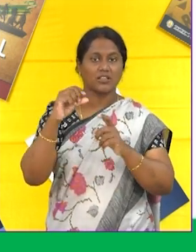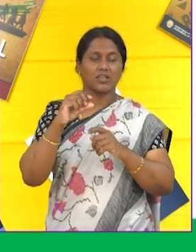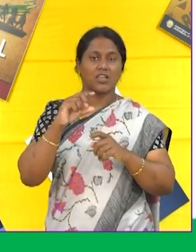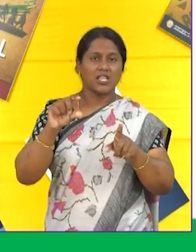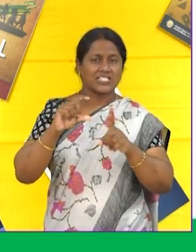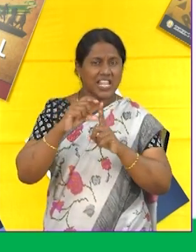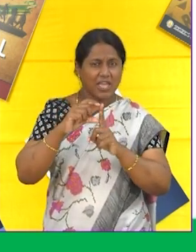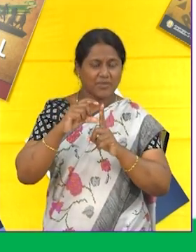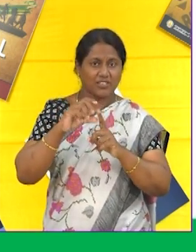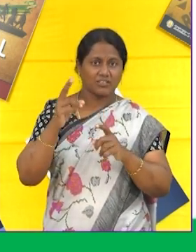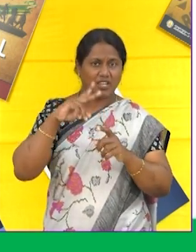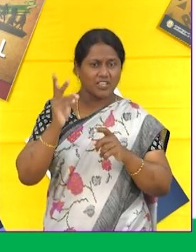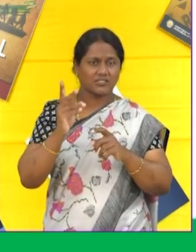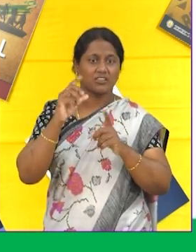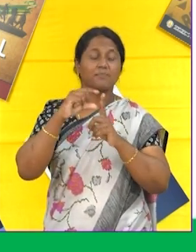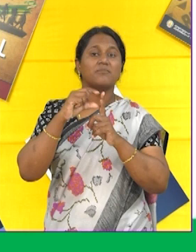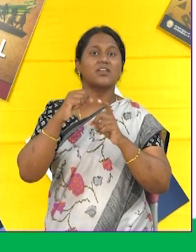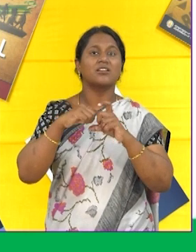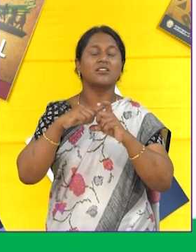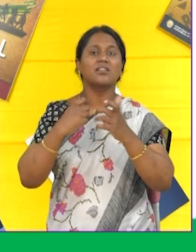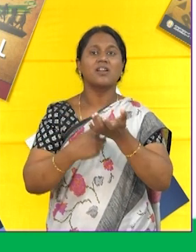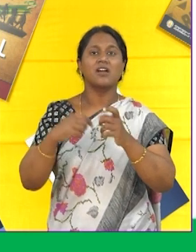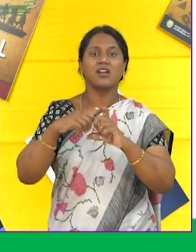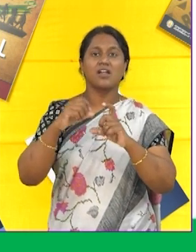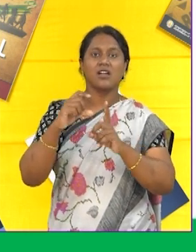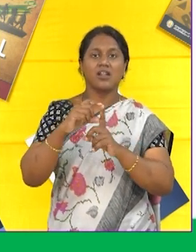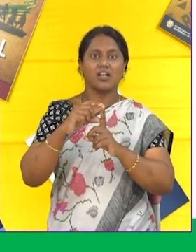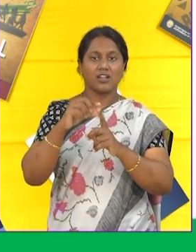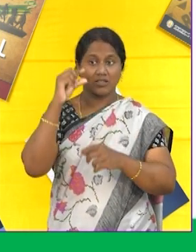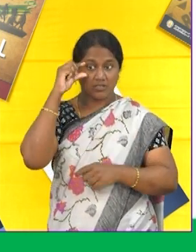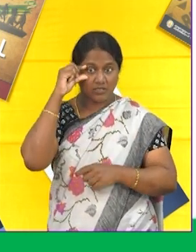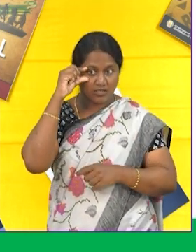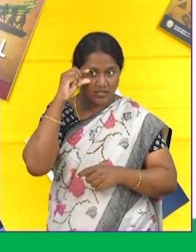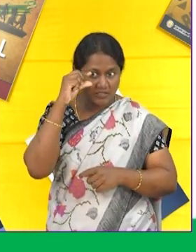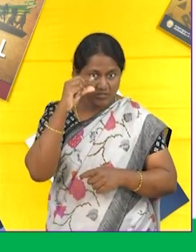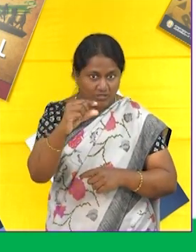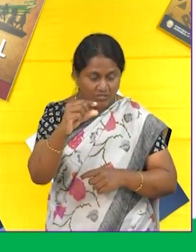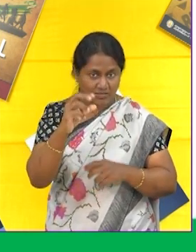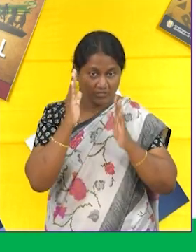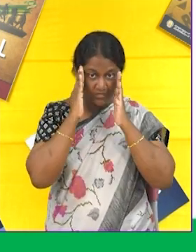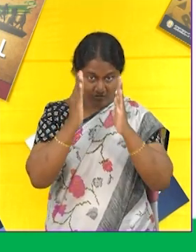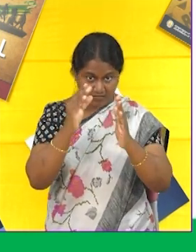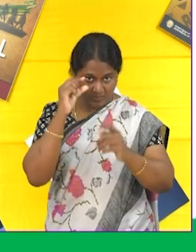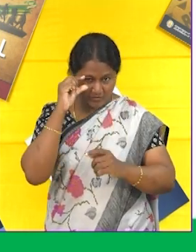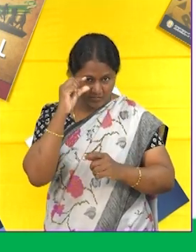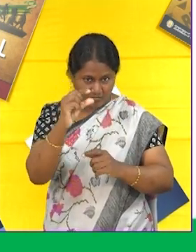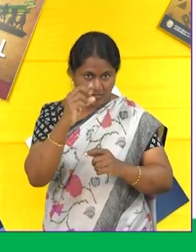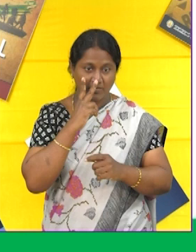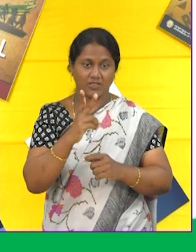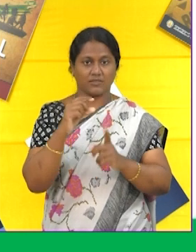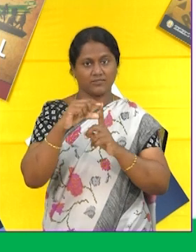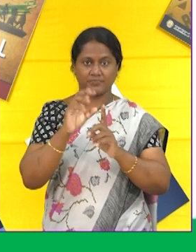window forcefully and loudly. peered. to look closely or carefully at something. நம்ம கூர்ந்து கவனிக்கிறதுக்கு பேர் தான்